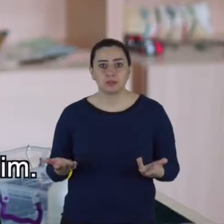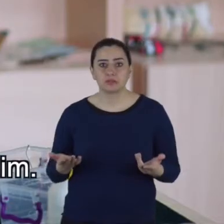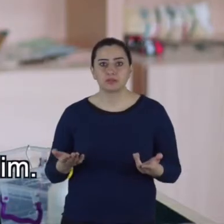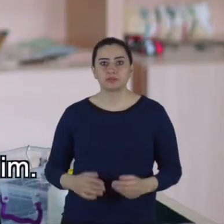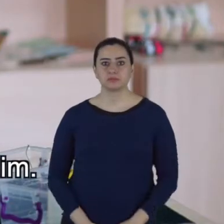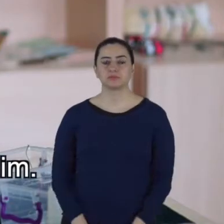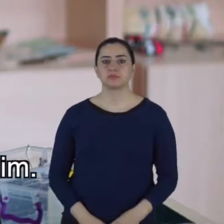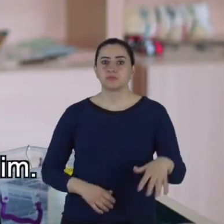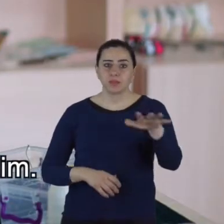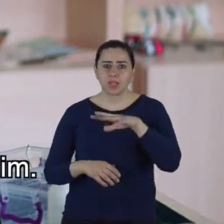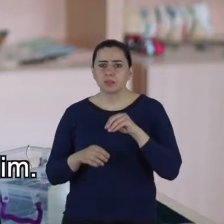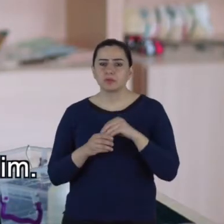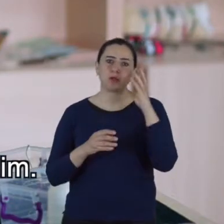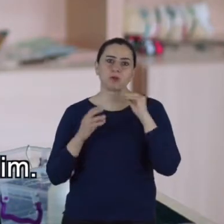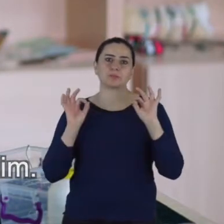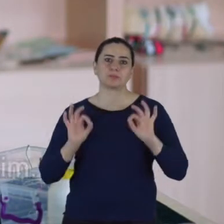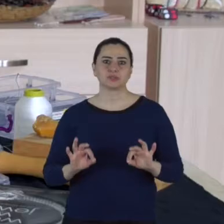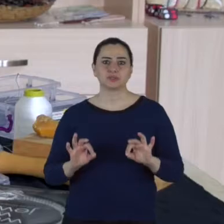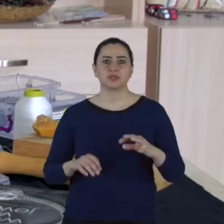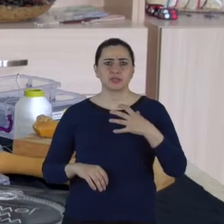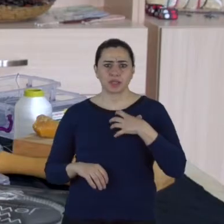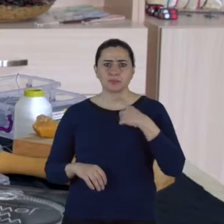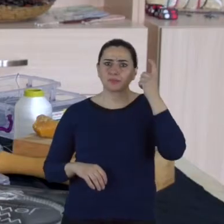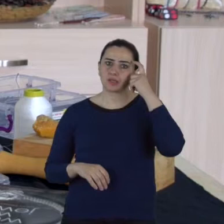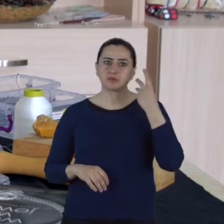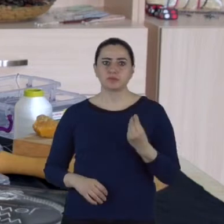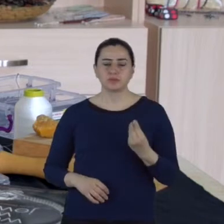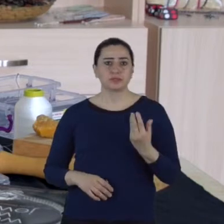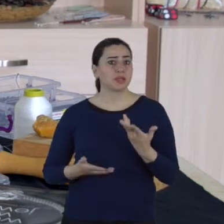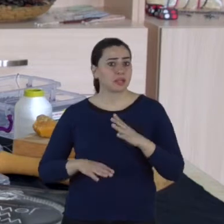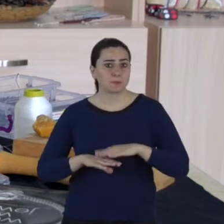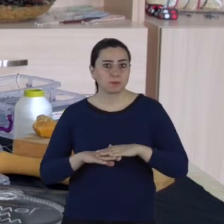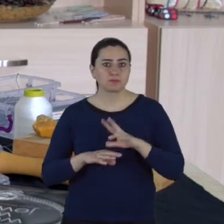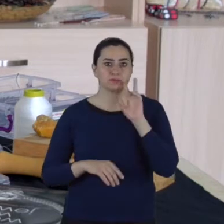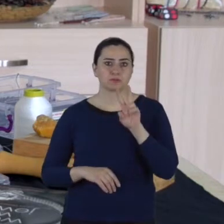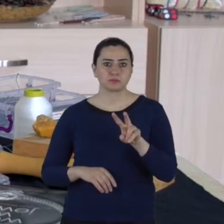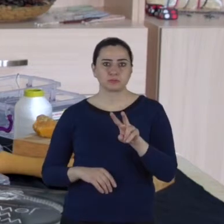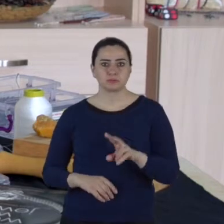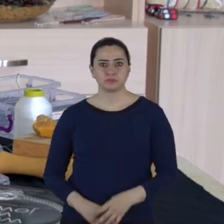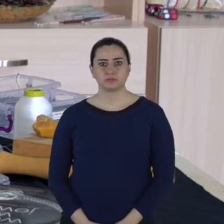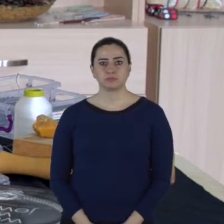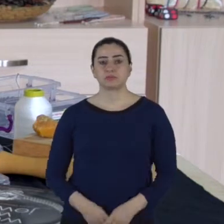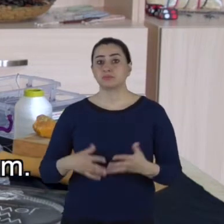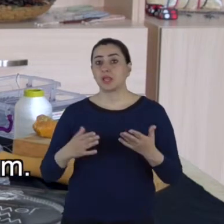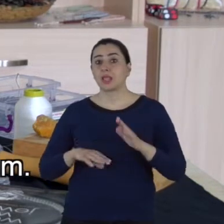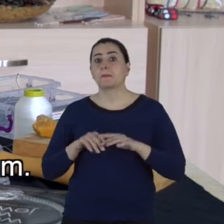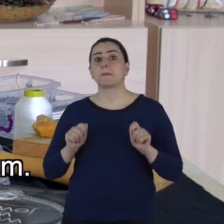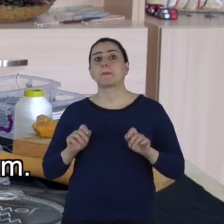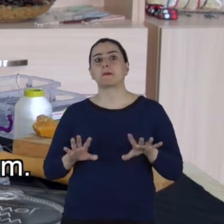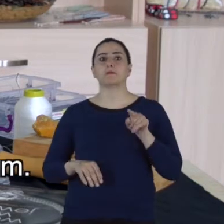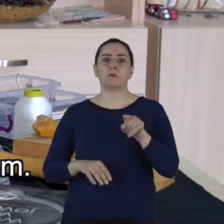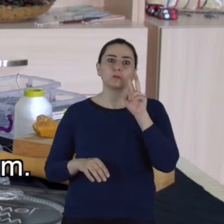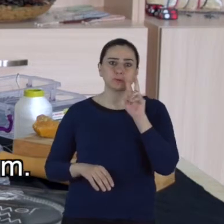ne, bütün bunları öğrendim. Kendimi tanıdım. Ne yapabileceğimi gördüm. Ya da